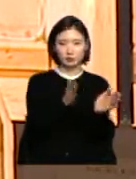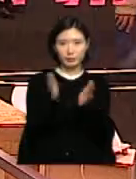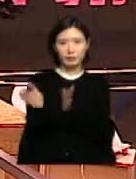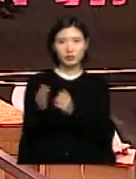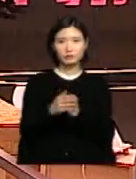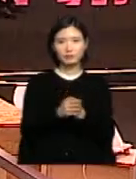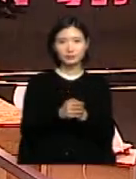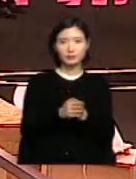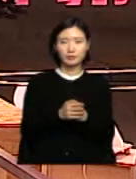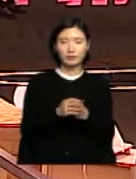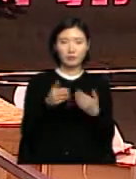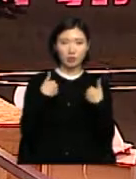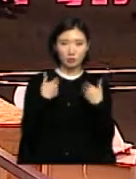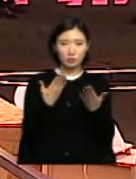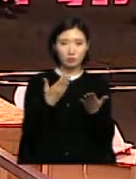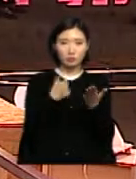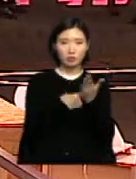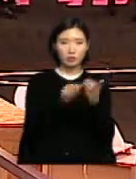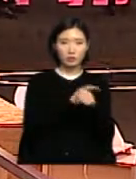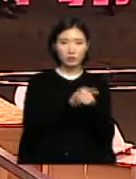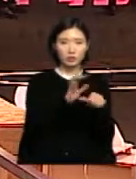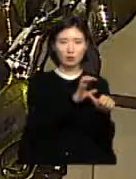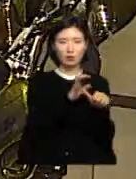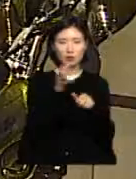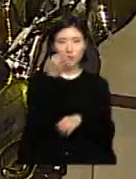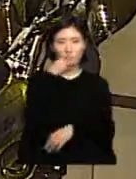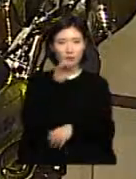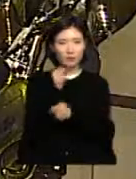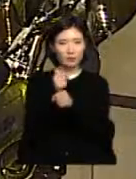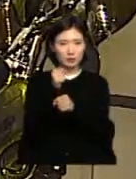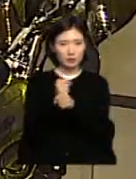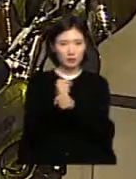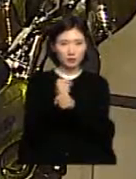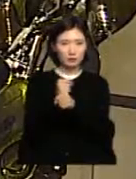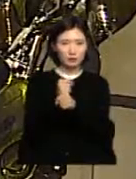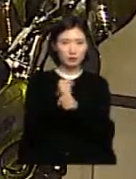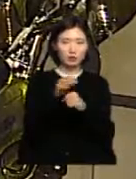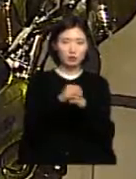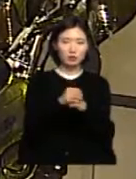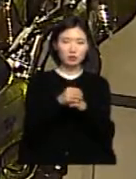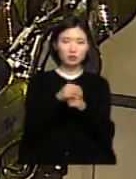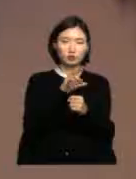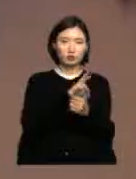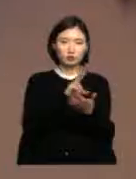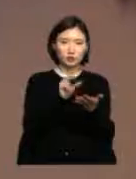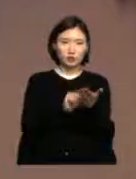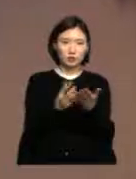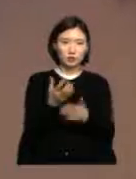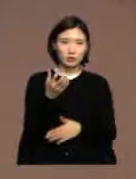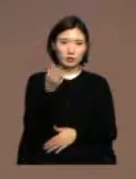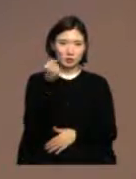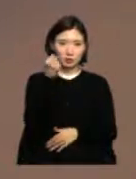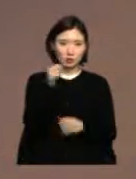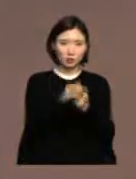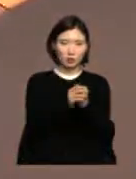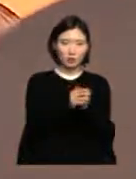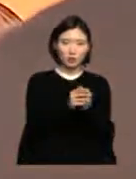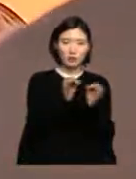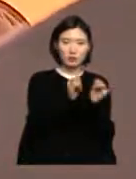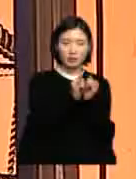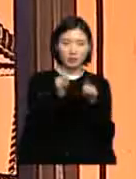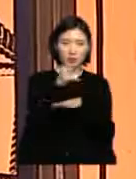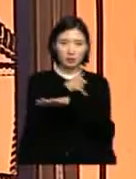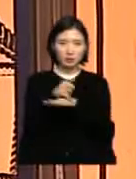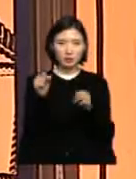했습니다. 쓸모없는 것들을 잘 살려 유용하게 만든다는 무용지용을 주제로 상인들과 디자이너들의 협업을